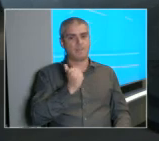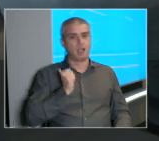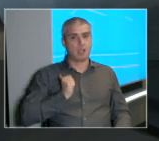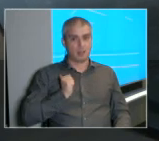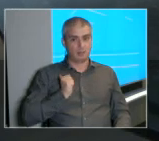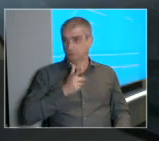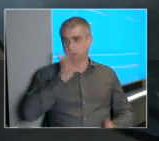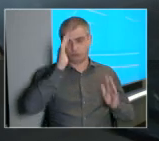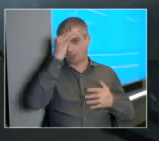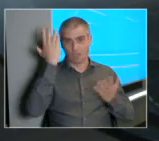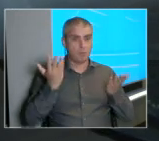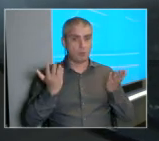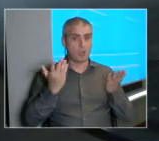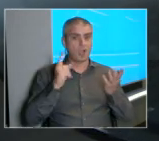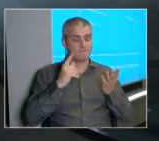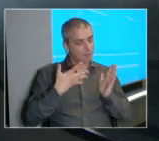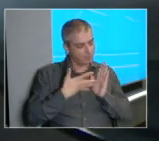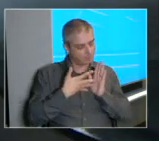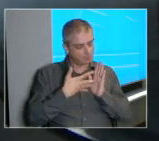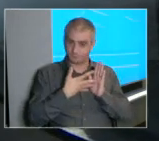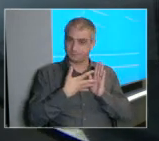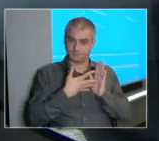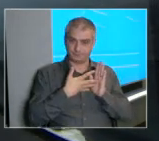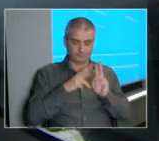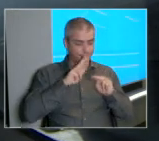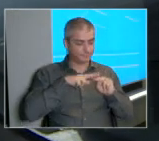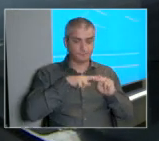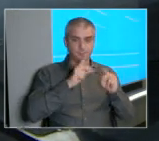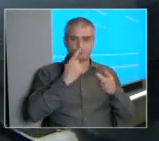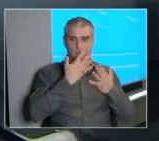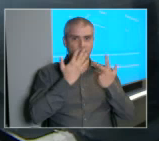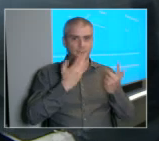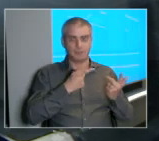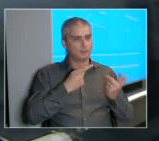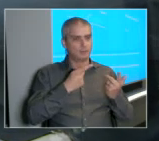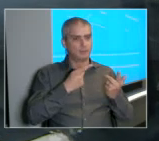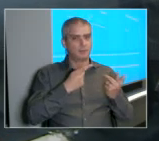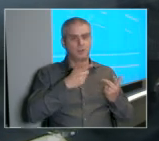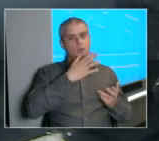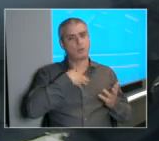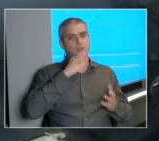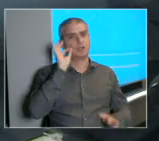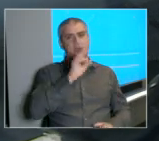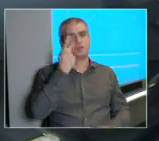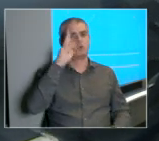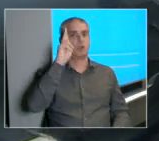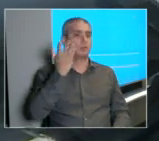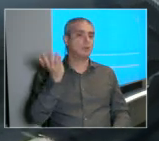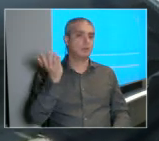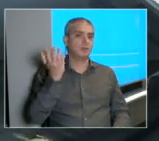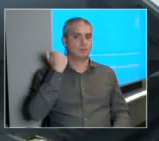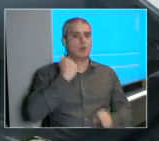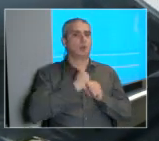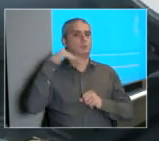חיילים, שזה חמור בפני עצמו, אבל בניתוח שלאחר האירוע התברר שבעצם בכוונותו היה לפגוע ביותר, וזה עלול היה